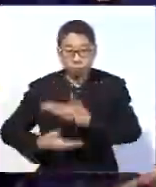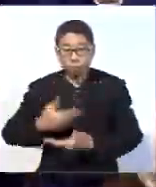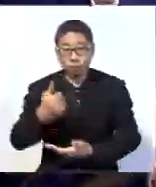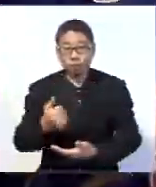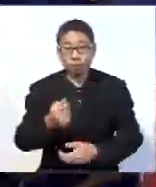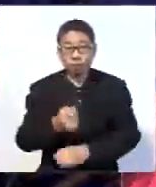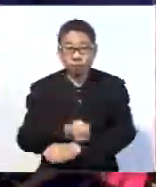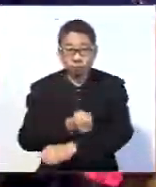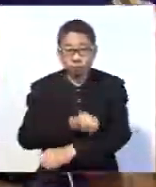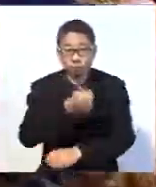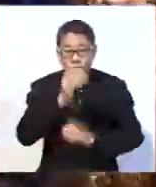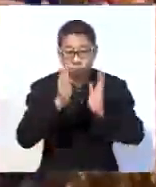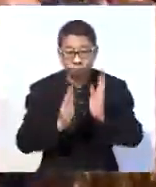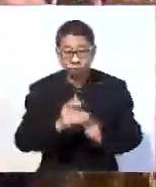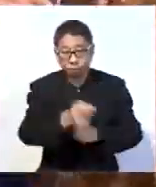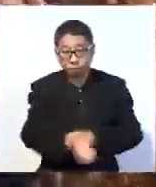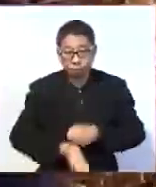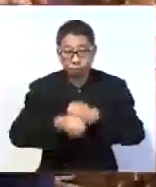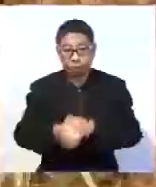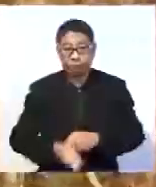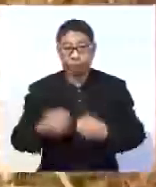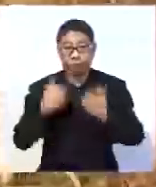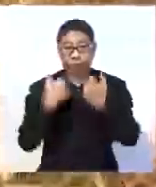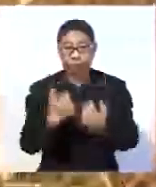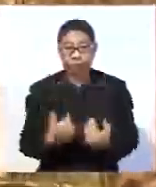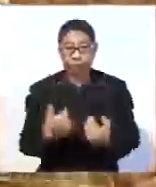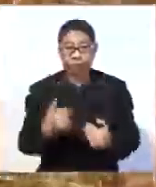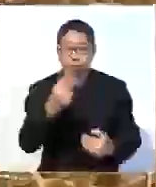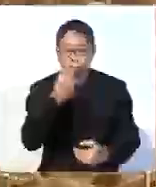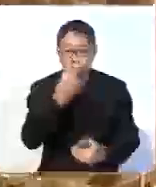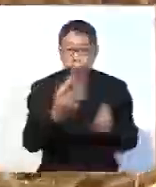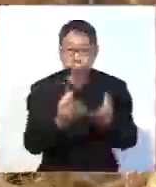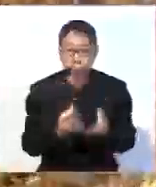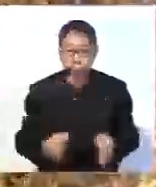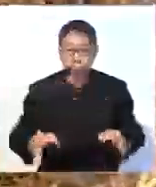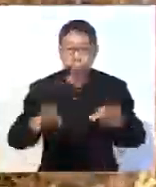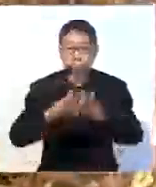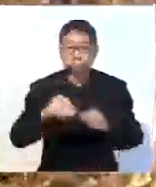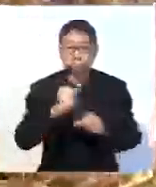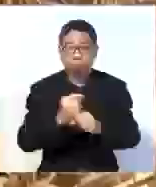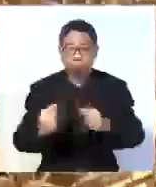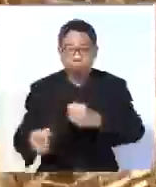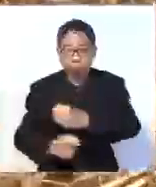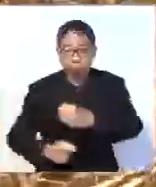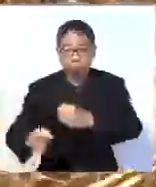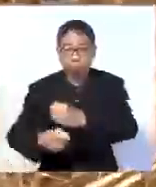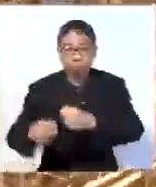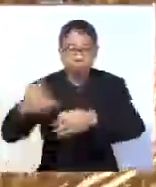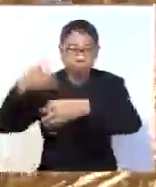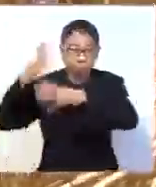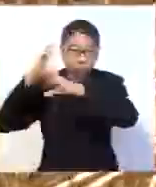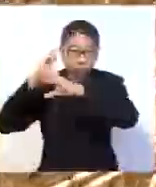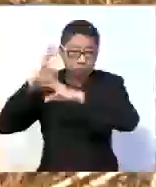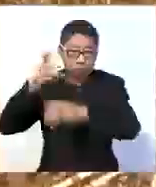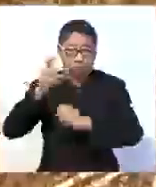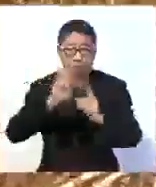ได้เพื่อสร้างรายได้ให้แก่เกษตรกรอีกทั้งยังเป็นการเล็งเห็นถึงความสำคัญในการทำนาและสืบสานประเพ